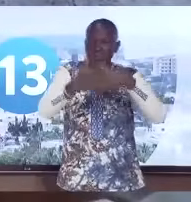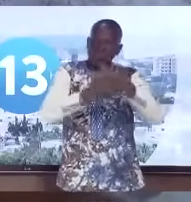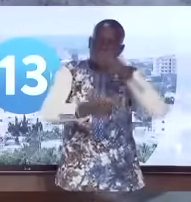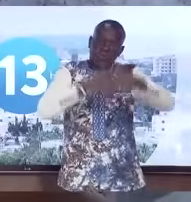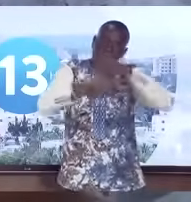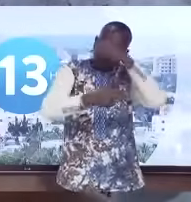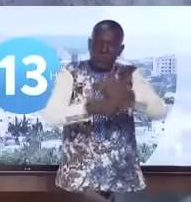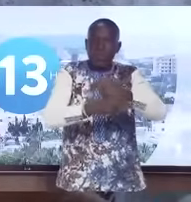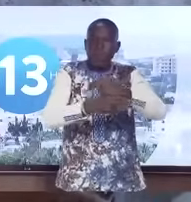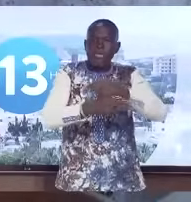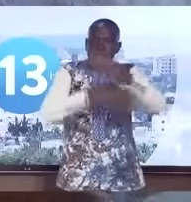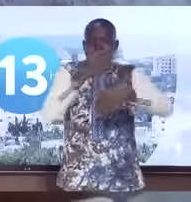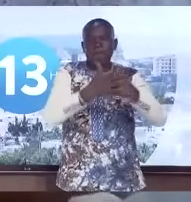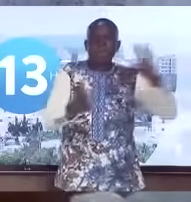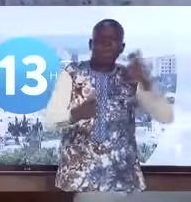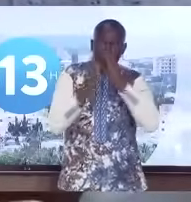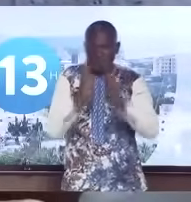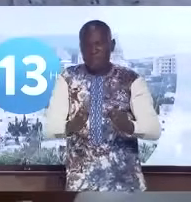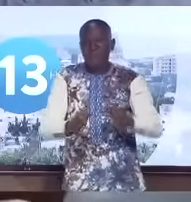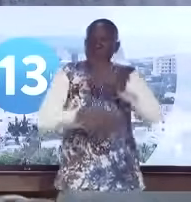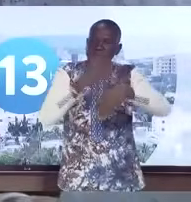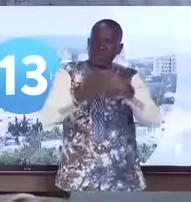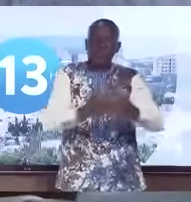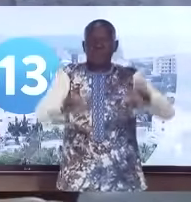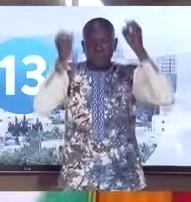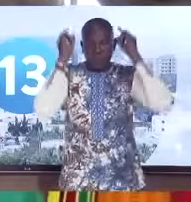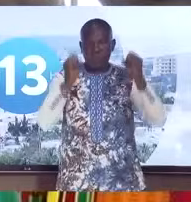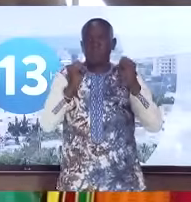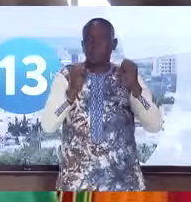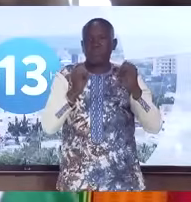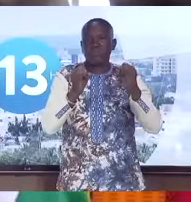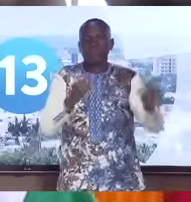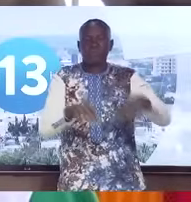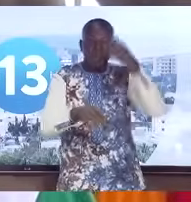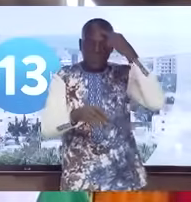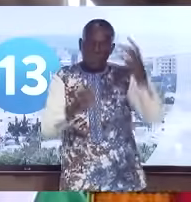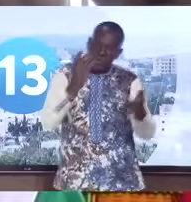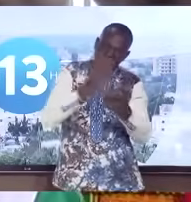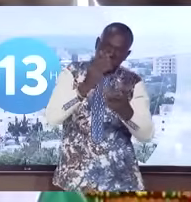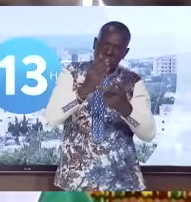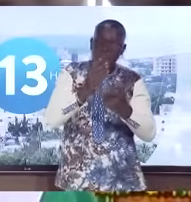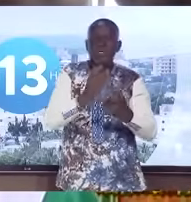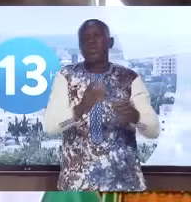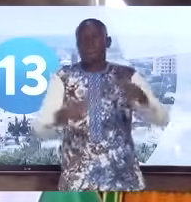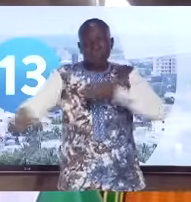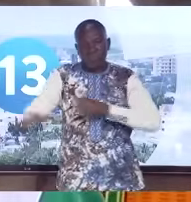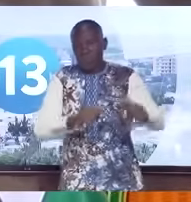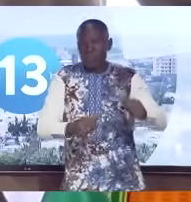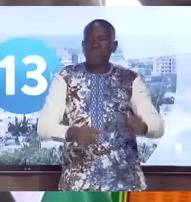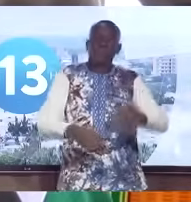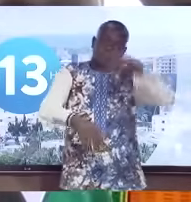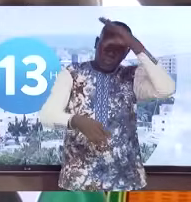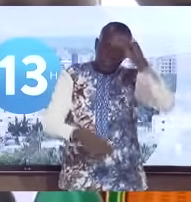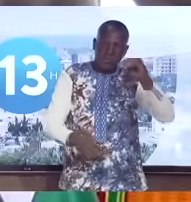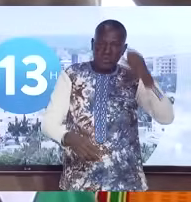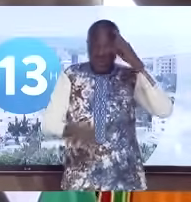de tous les Burkinabés et de toutes les institutions de l'État. Les services techniques de l'action humanitaire sont là. Les dispositions sont prises